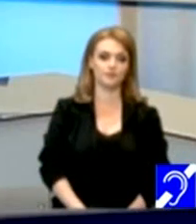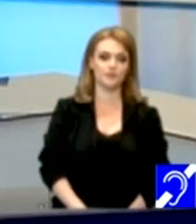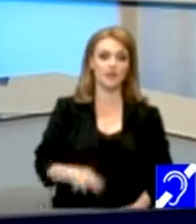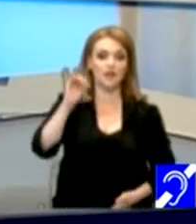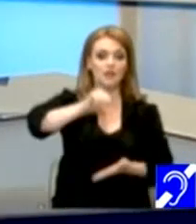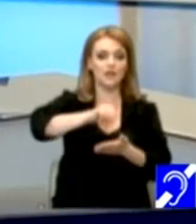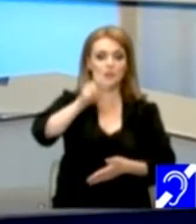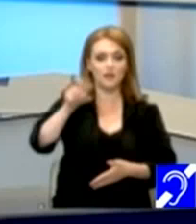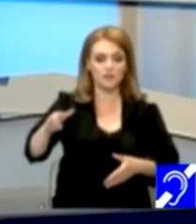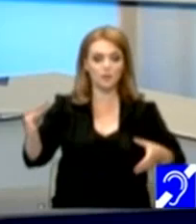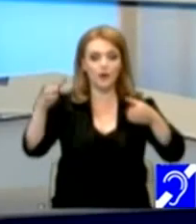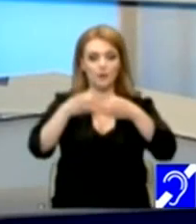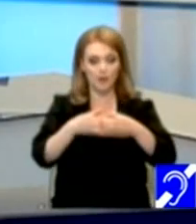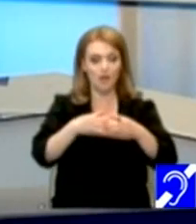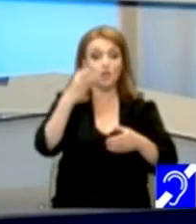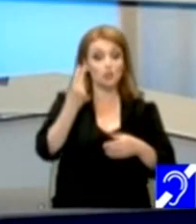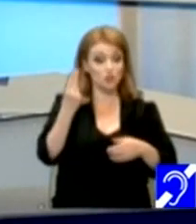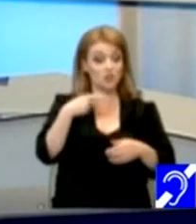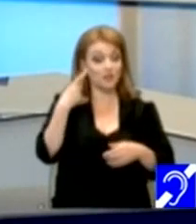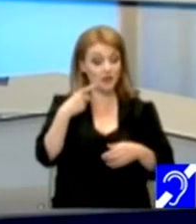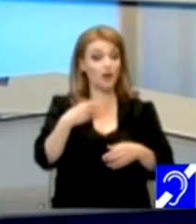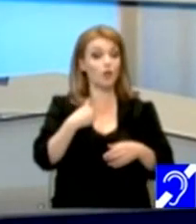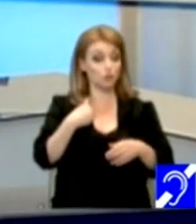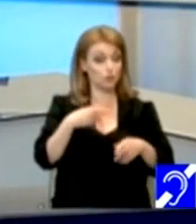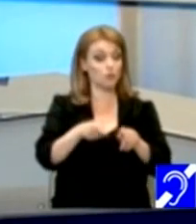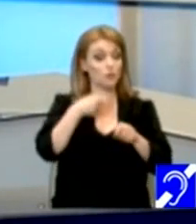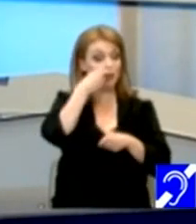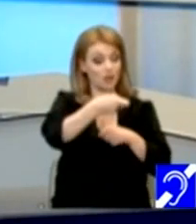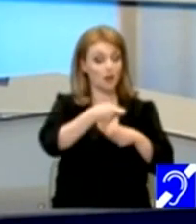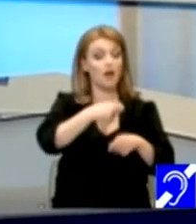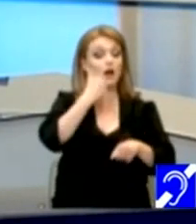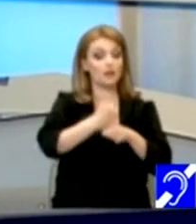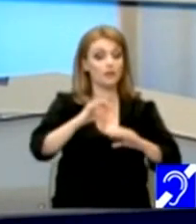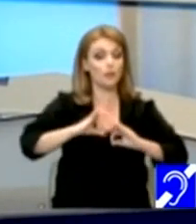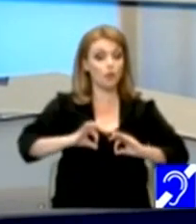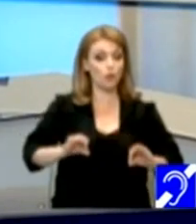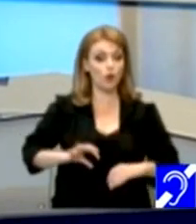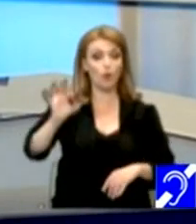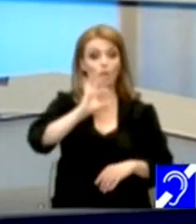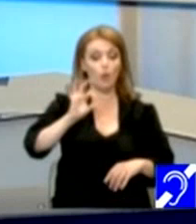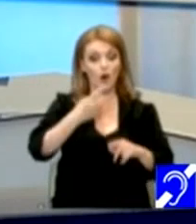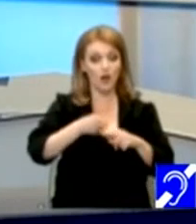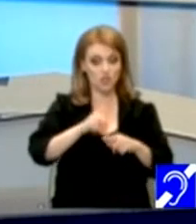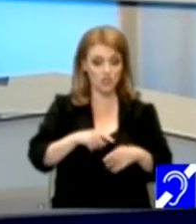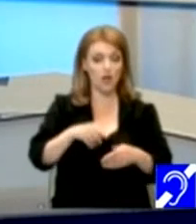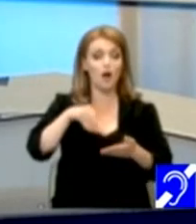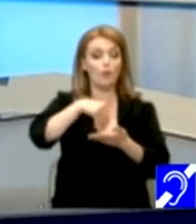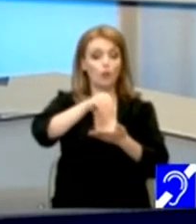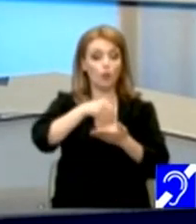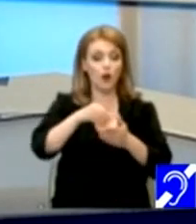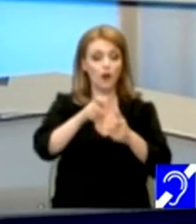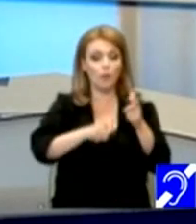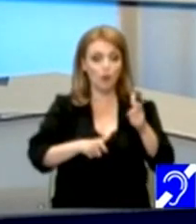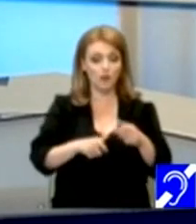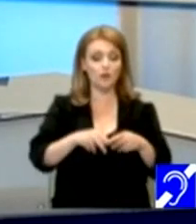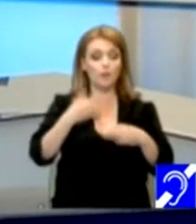Și reprezentanții fracțiunii PSRM susțin că vor sesiza Procuratura Generală în cazul licitației privind procurarea blanchetelor